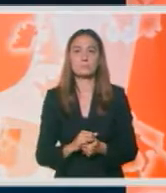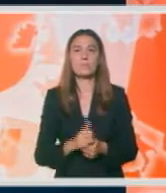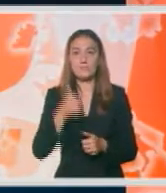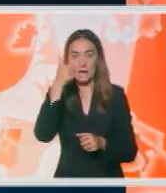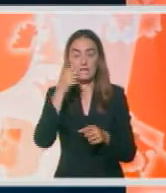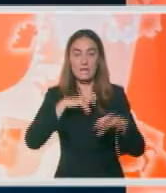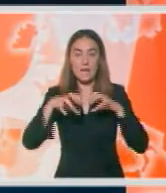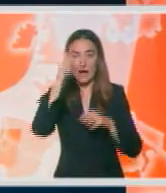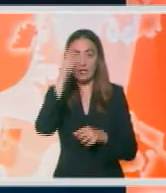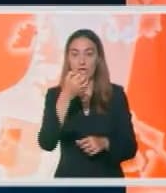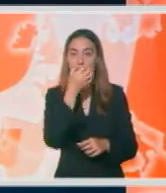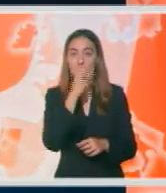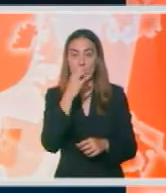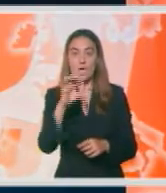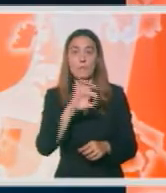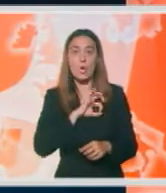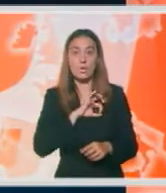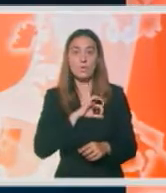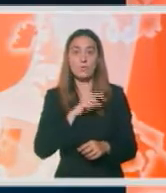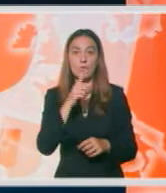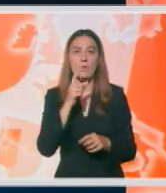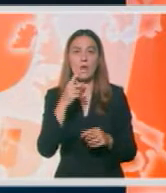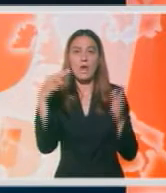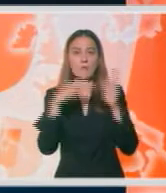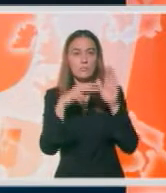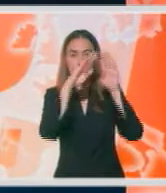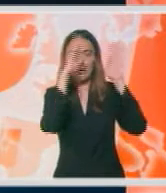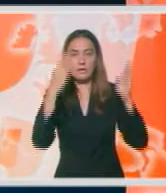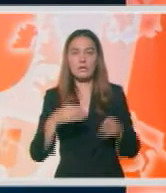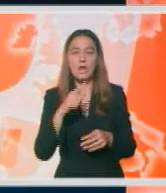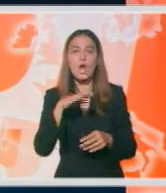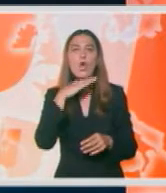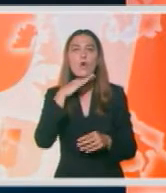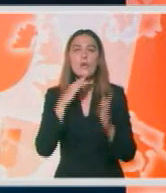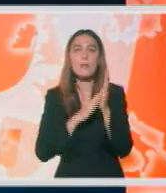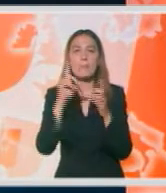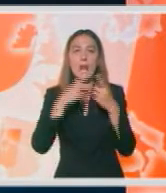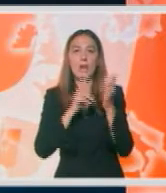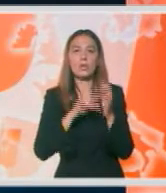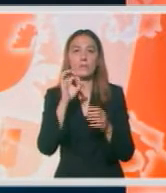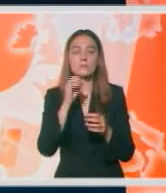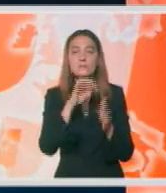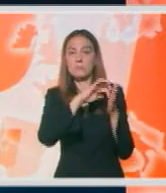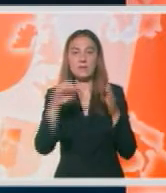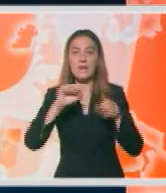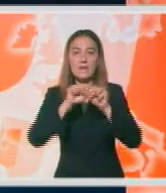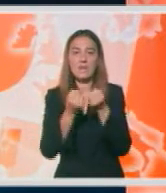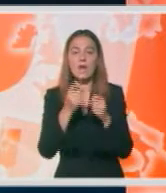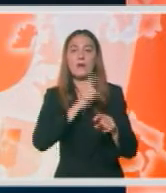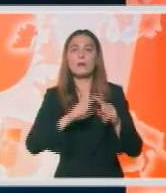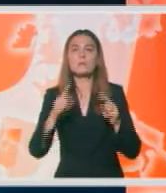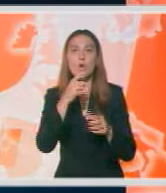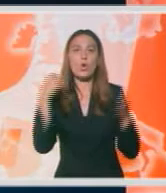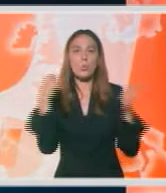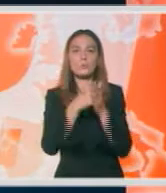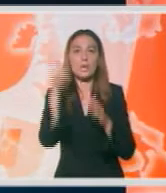Jedan radnik iz Čačka poginuo je na trafostanici u Nevadama kod Gornjeg Milanovca dok je otklanjao kvar prouzrokovan